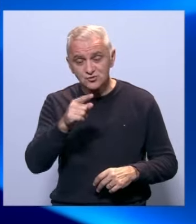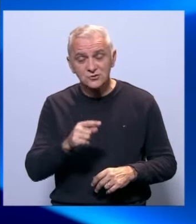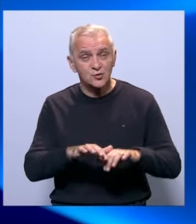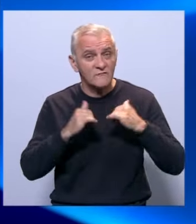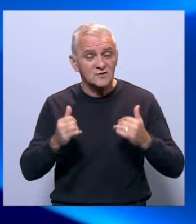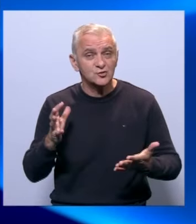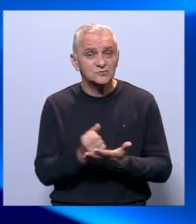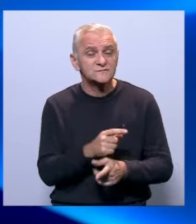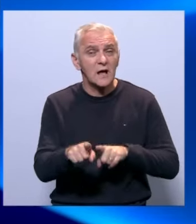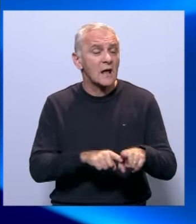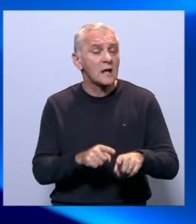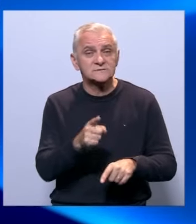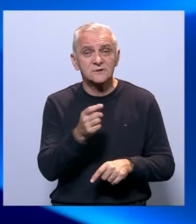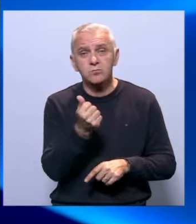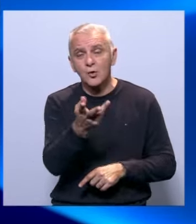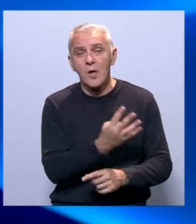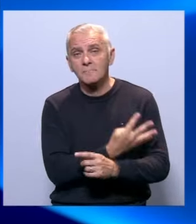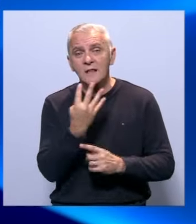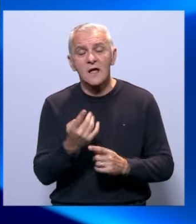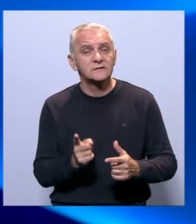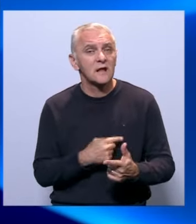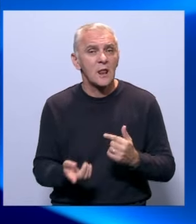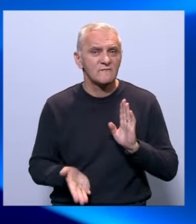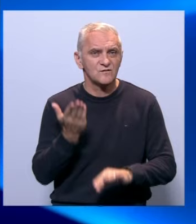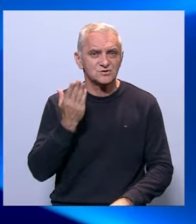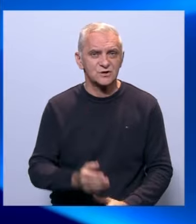osvojiti ili isti broj mandata ili veći broj mandata.